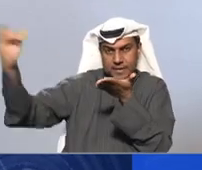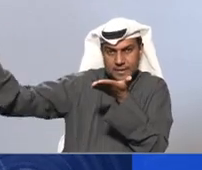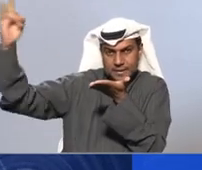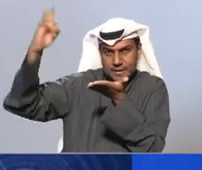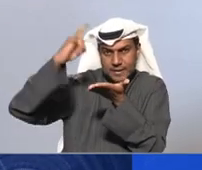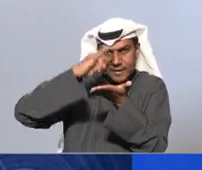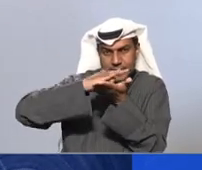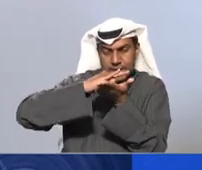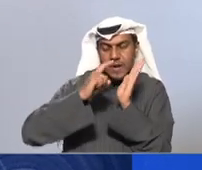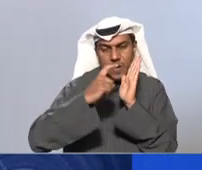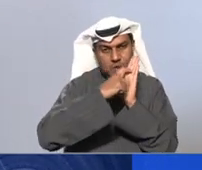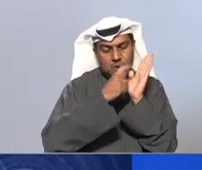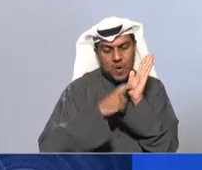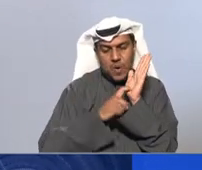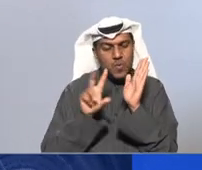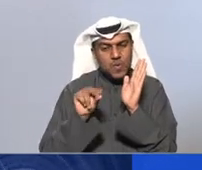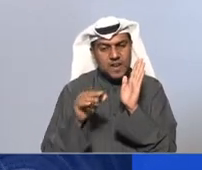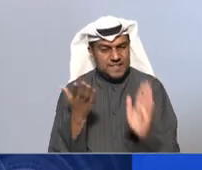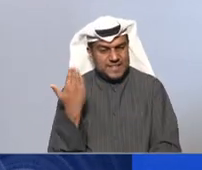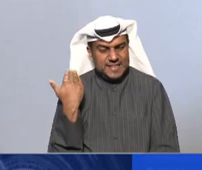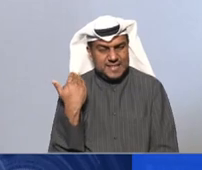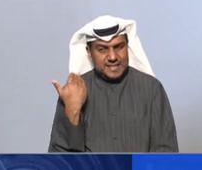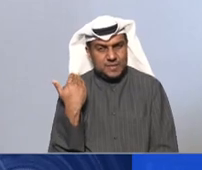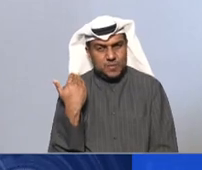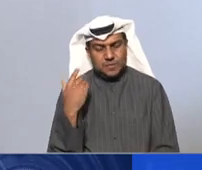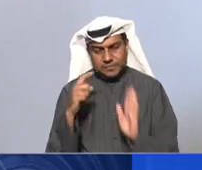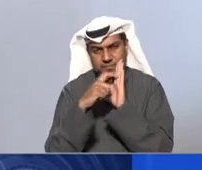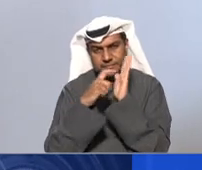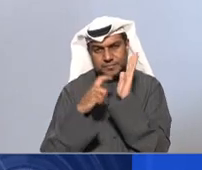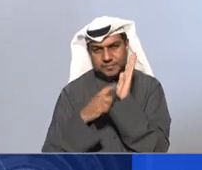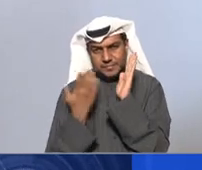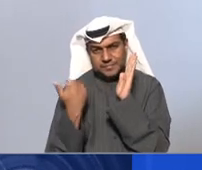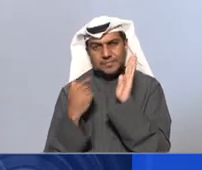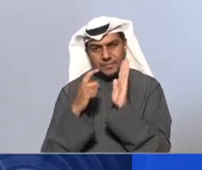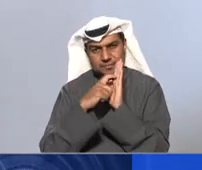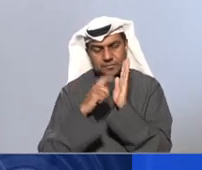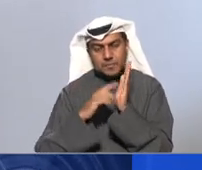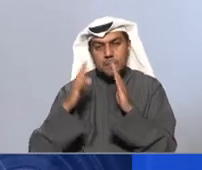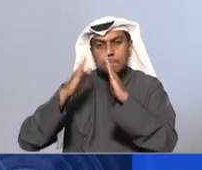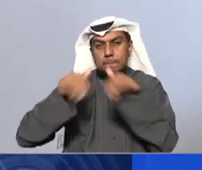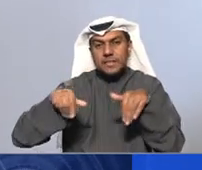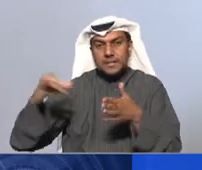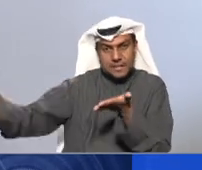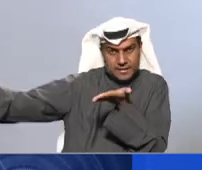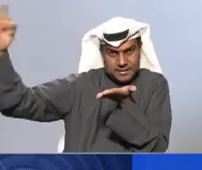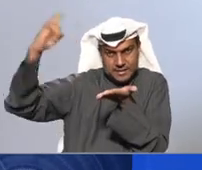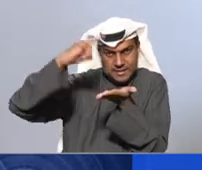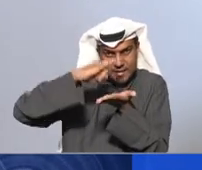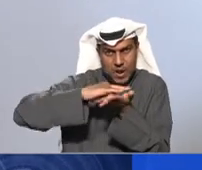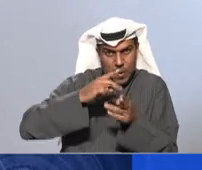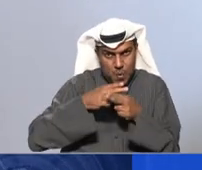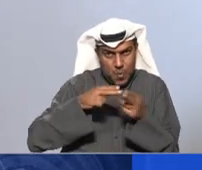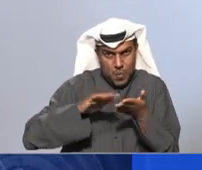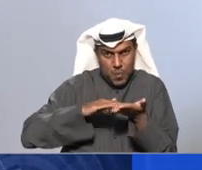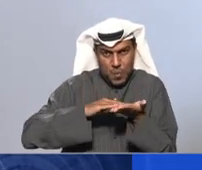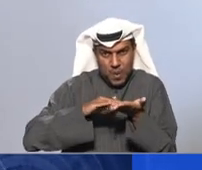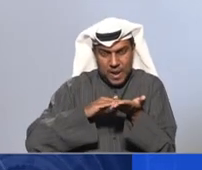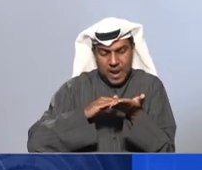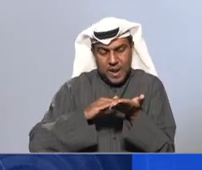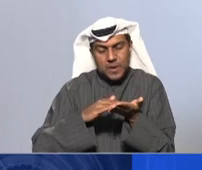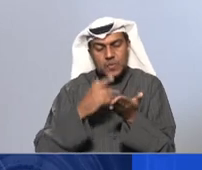بحسب الإجراء الأخير الذي تم، وتم التنسيق مع الجهات المختلفة في الدولة